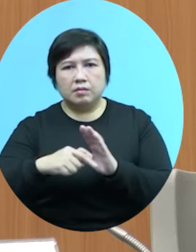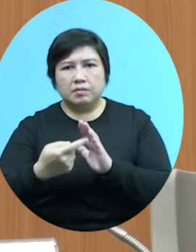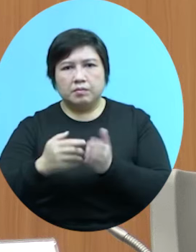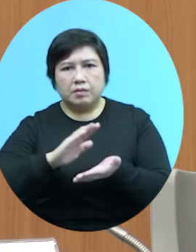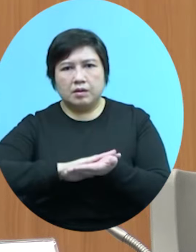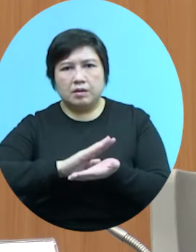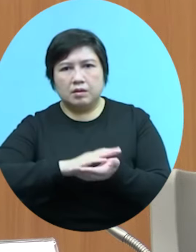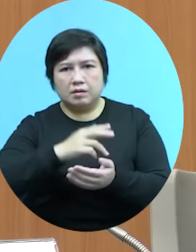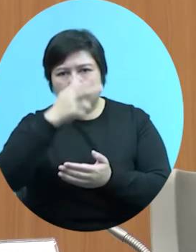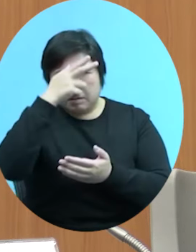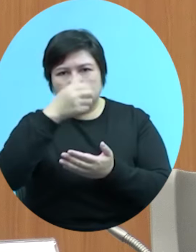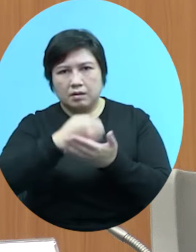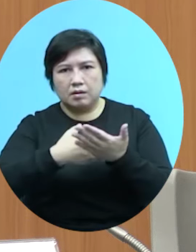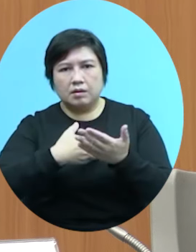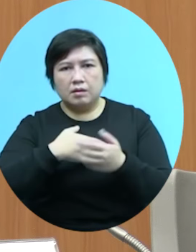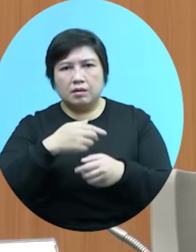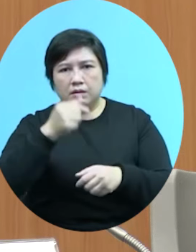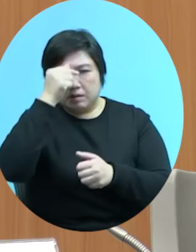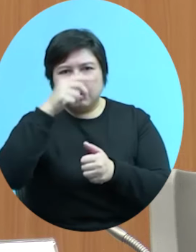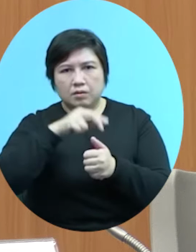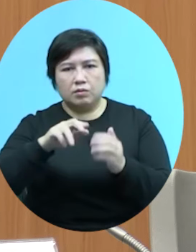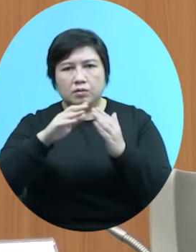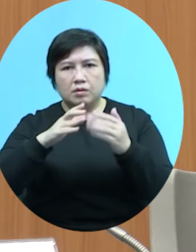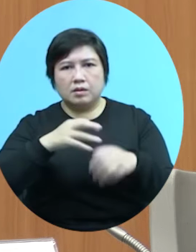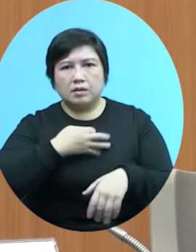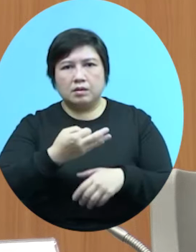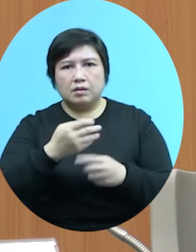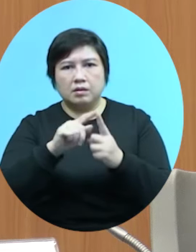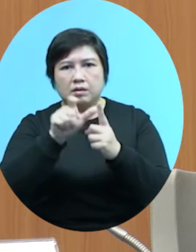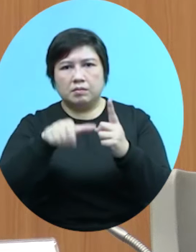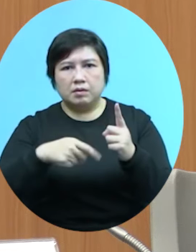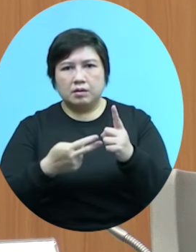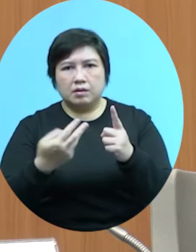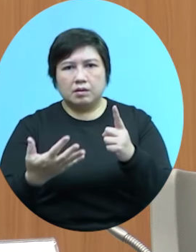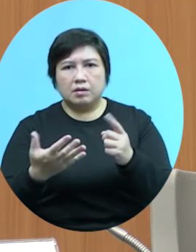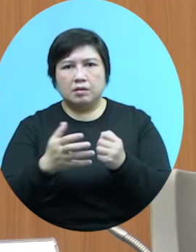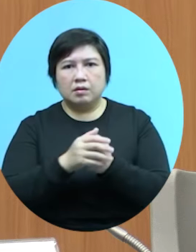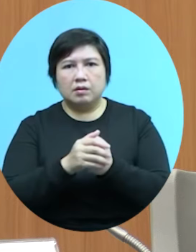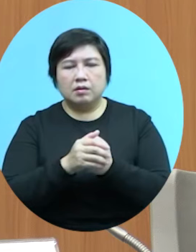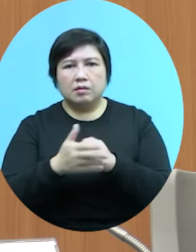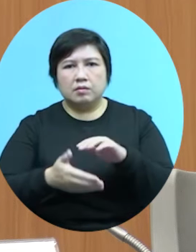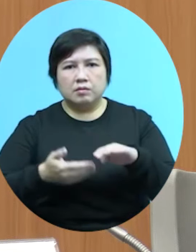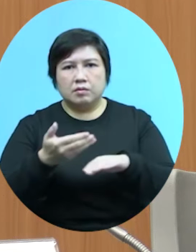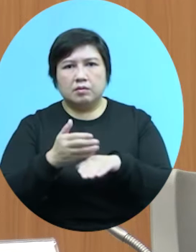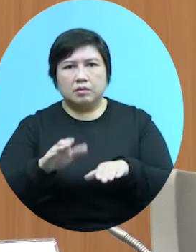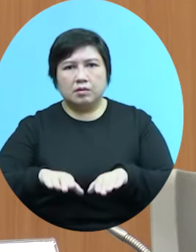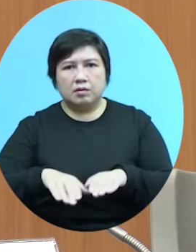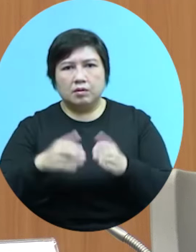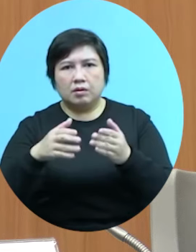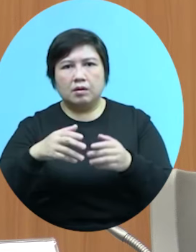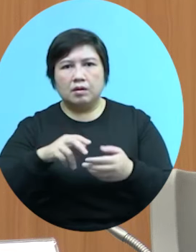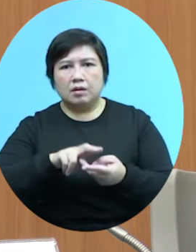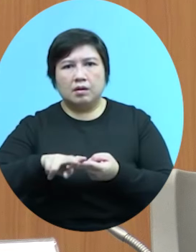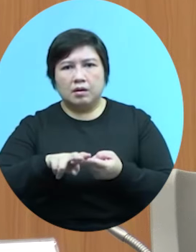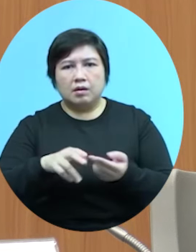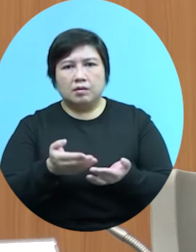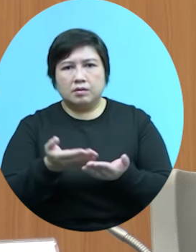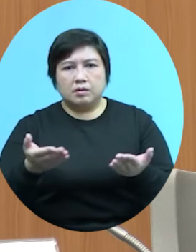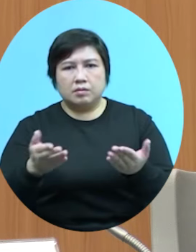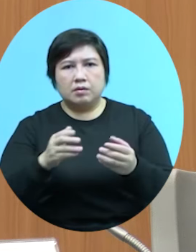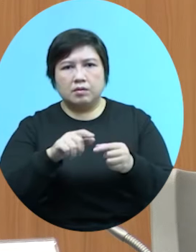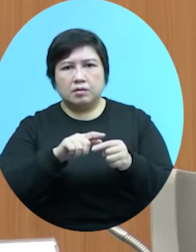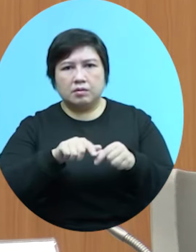策略醫管局將會在星期三即是十一月二十五日就會重新啟用亞洲國際博覽